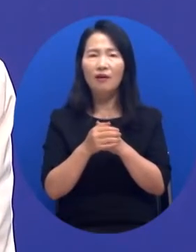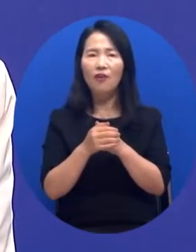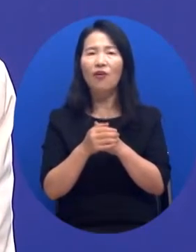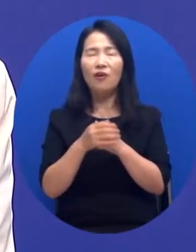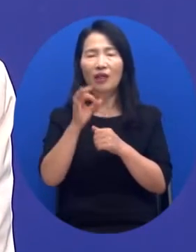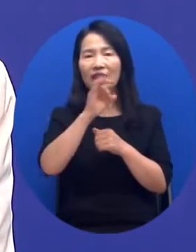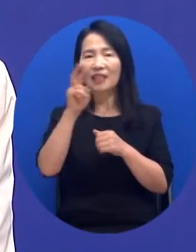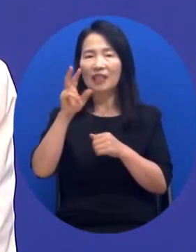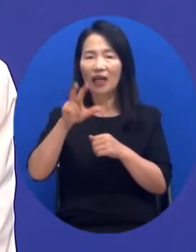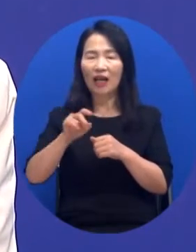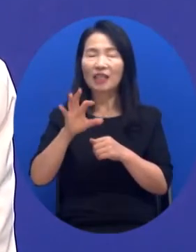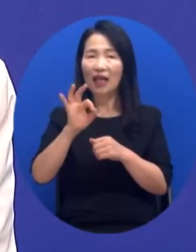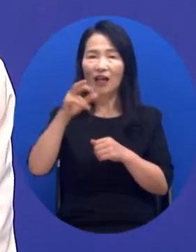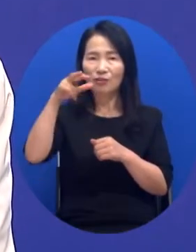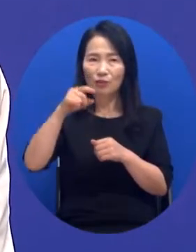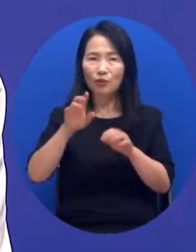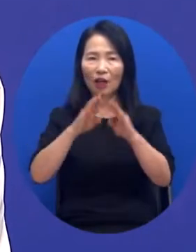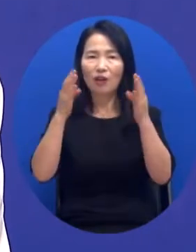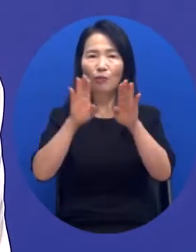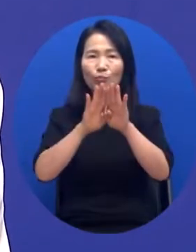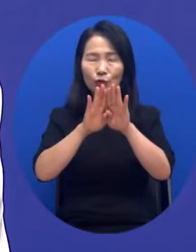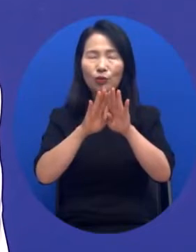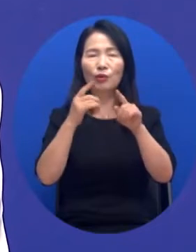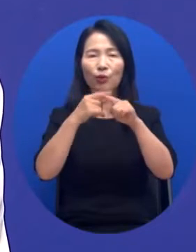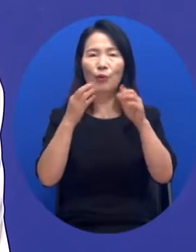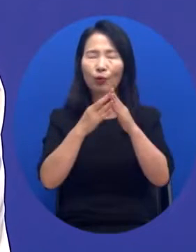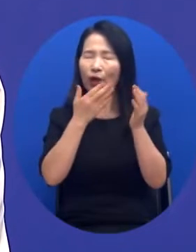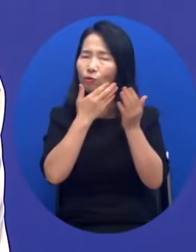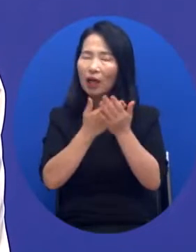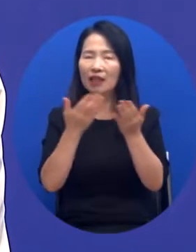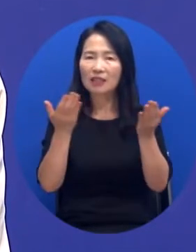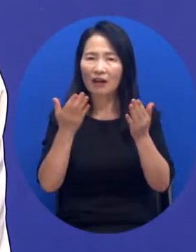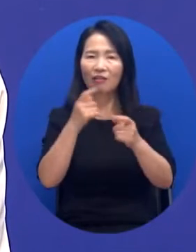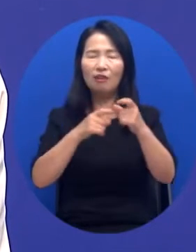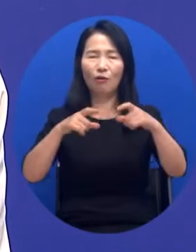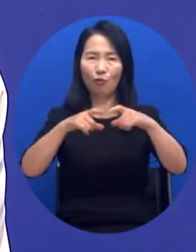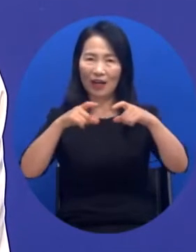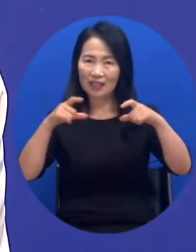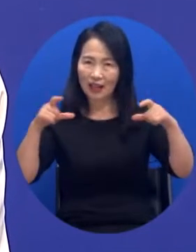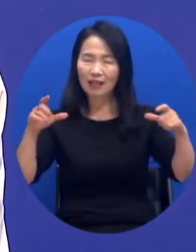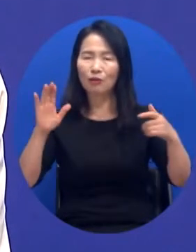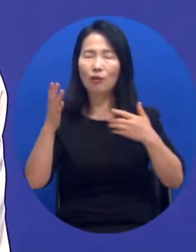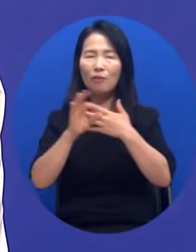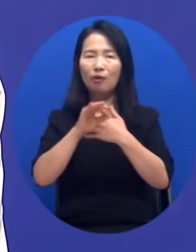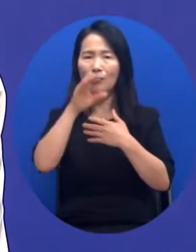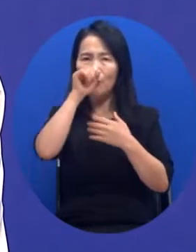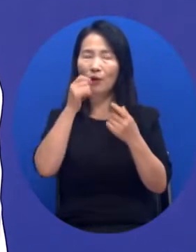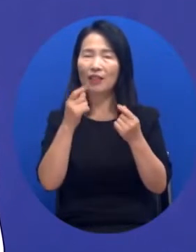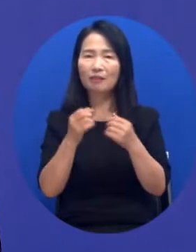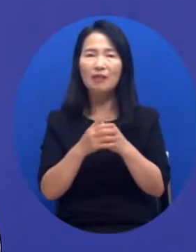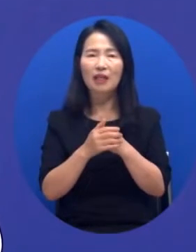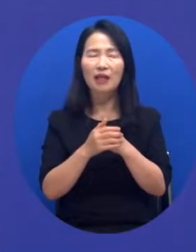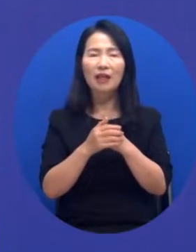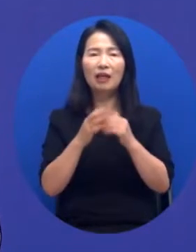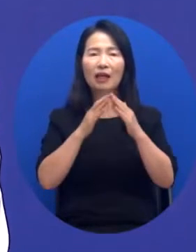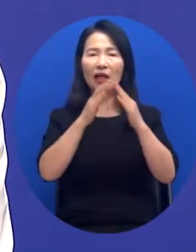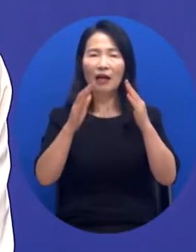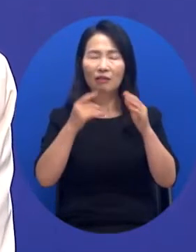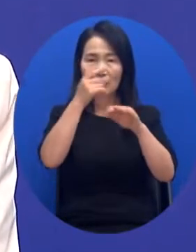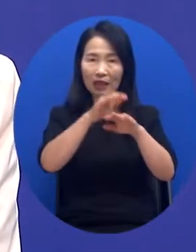양주 열린문교회 귀한 가정 사역들이 더 확산이 되면 좋을 것 같다는 생각이 드는데 이런 가정교회 확산을